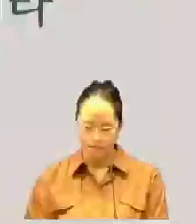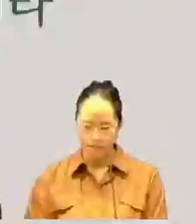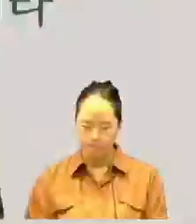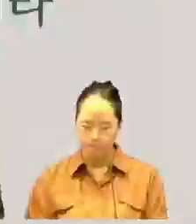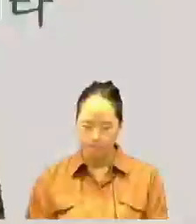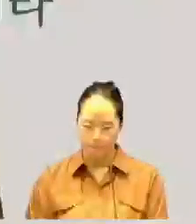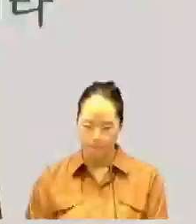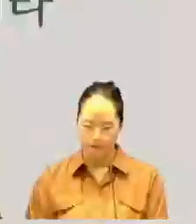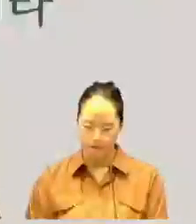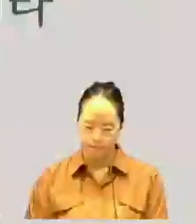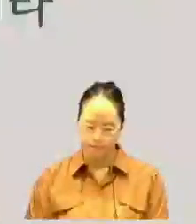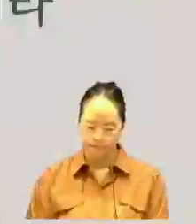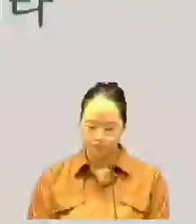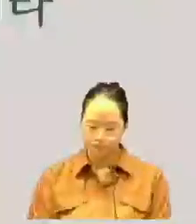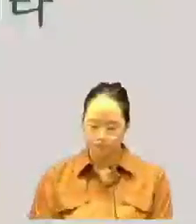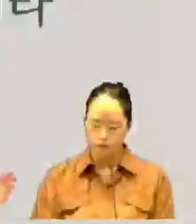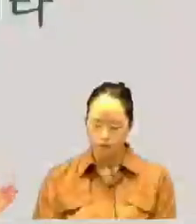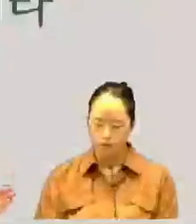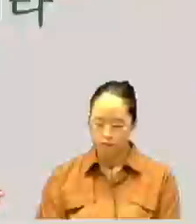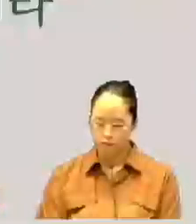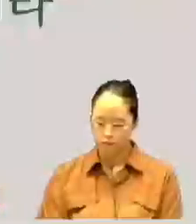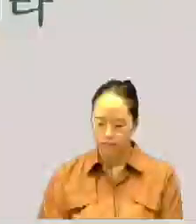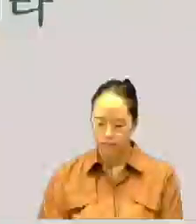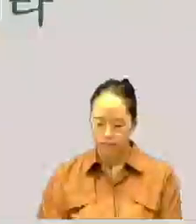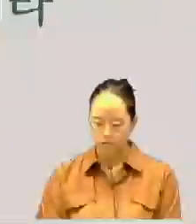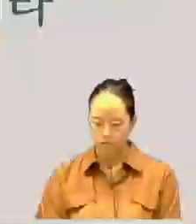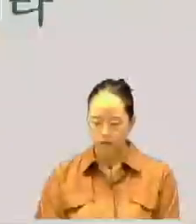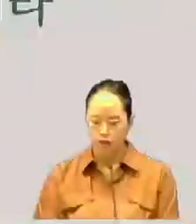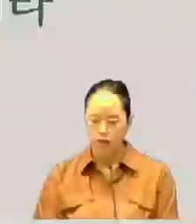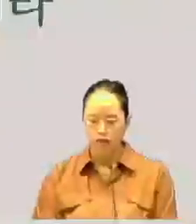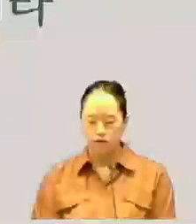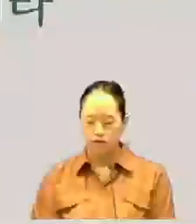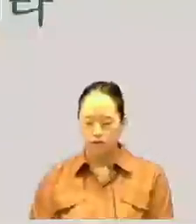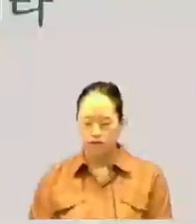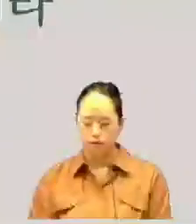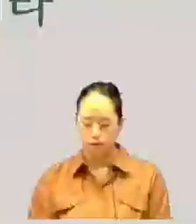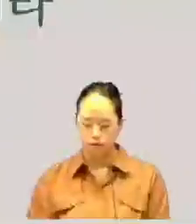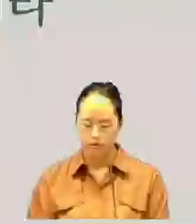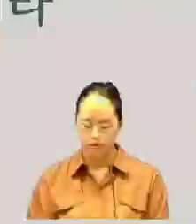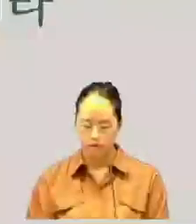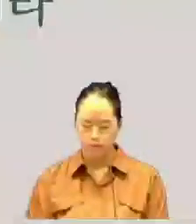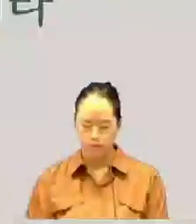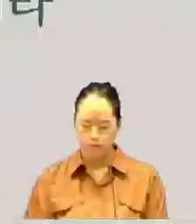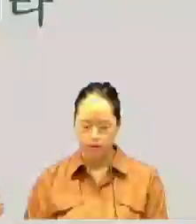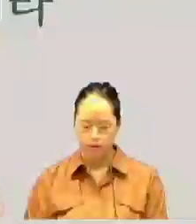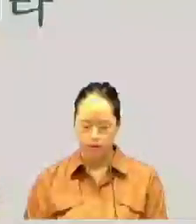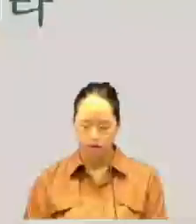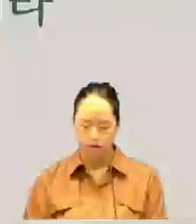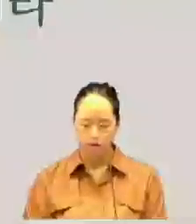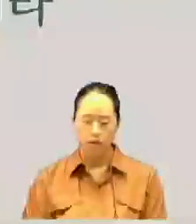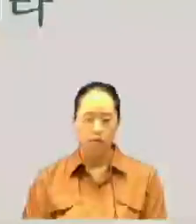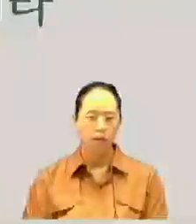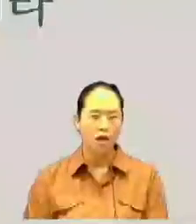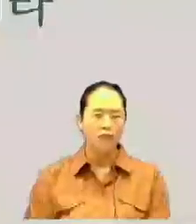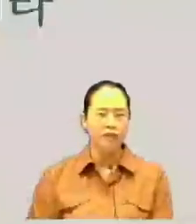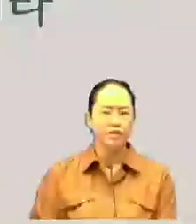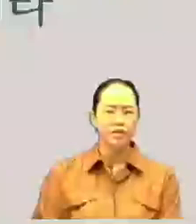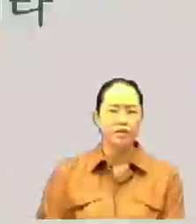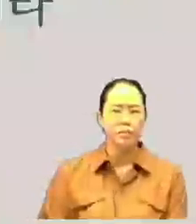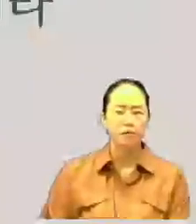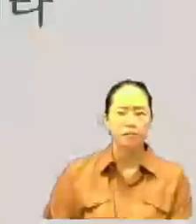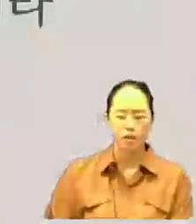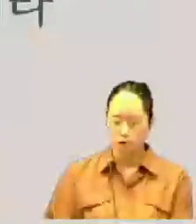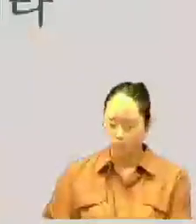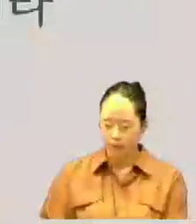这里边说呢，我呢就明明的告诉他们说，会有很